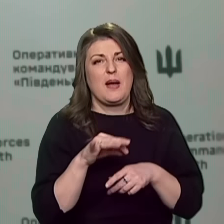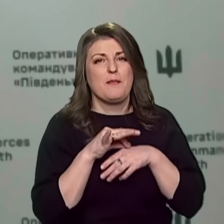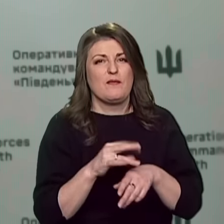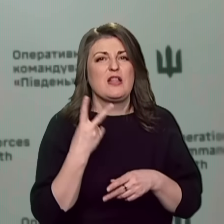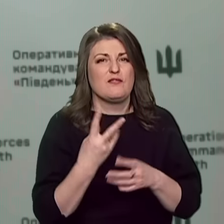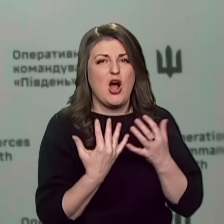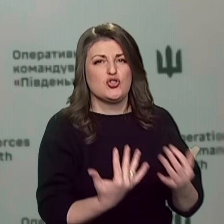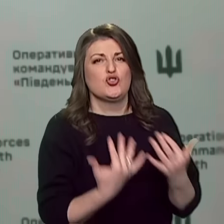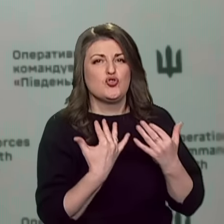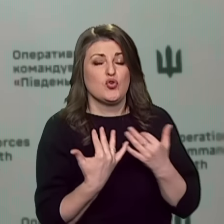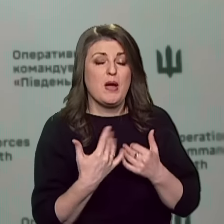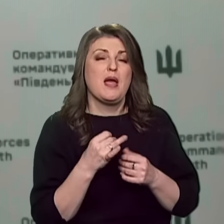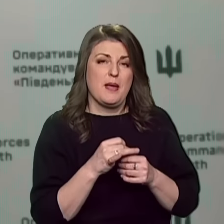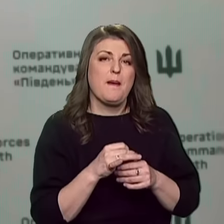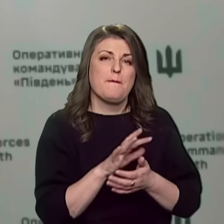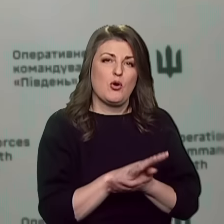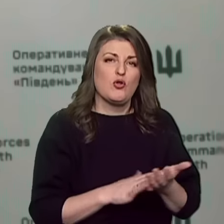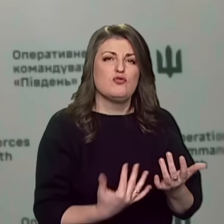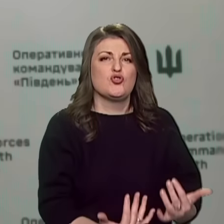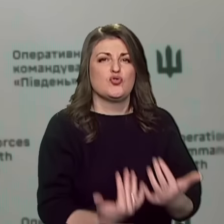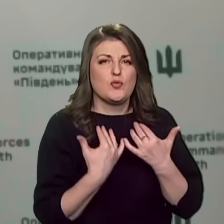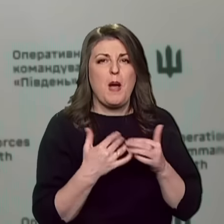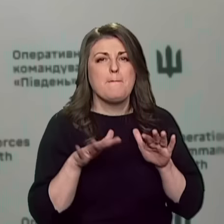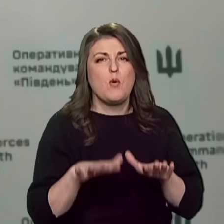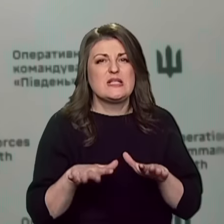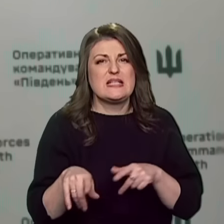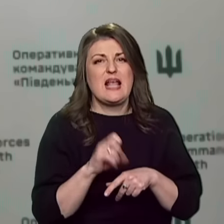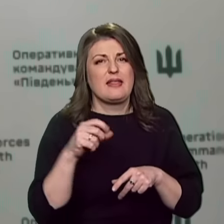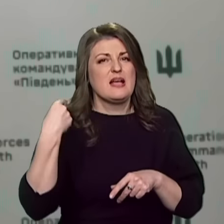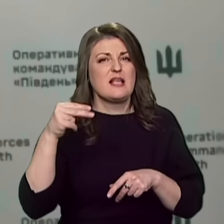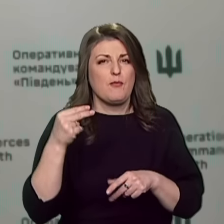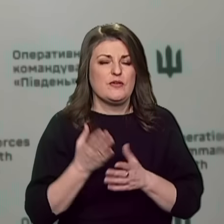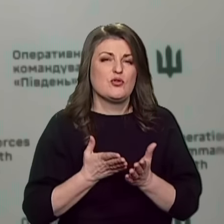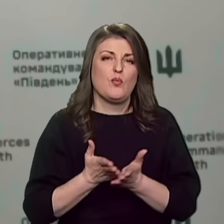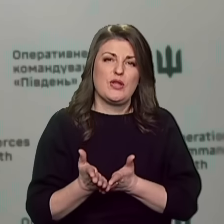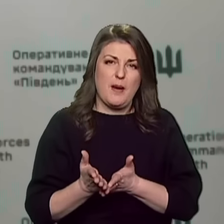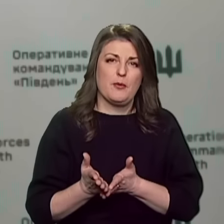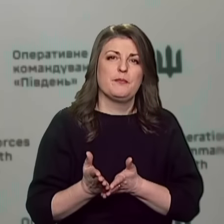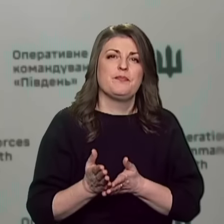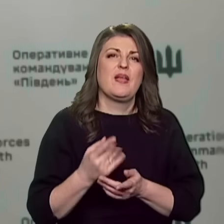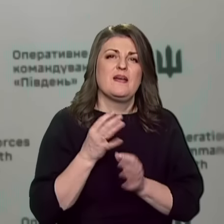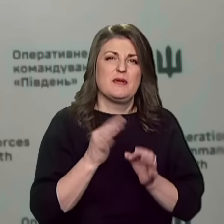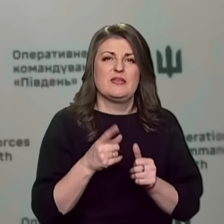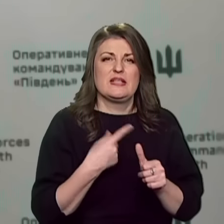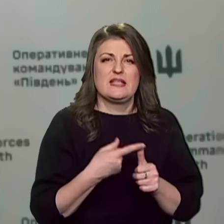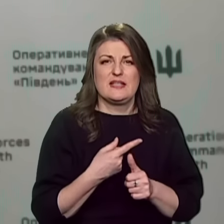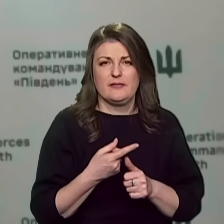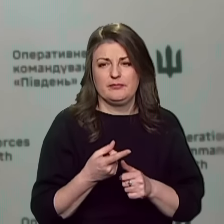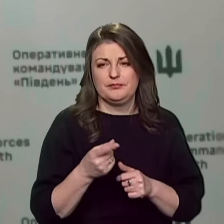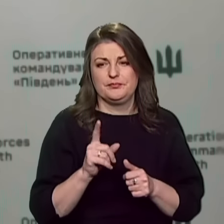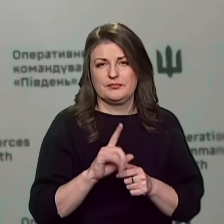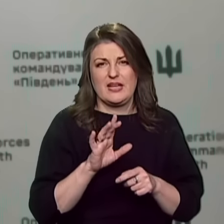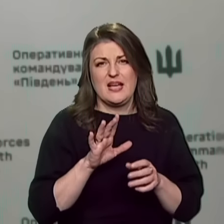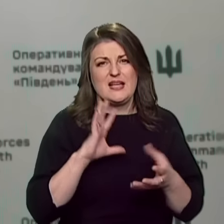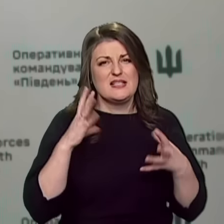два штурми і продовжує штурмувати позиції на Запорізькому напрямку, верніше він називається взведення